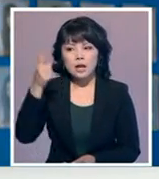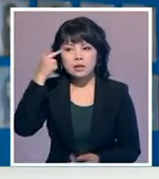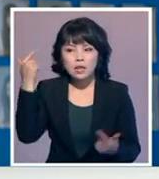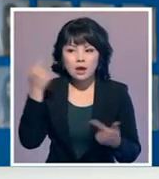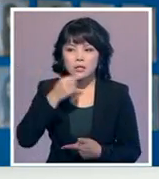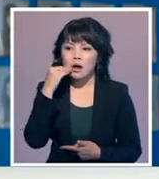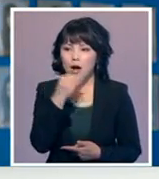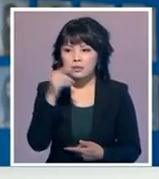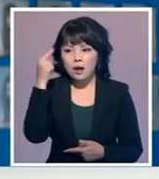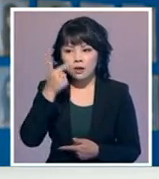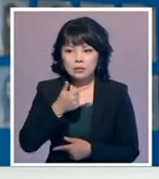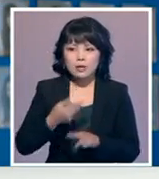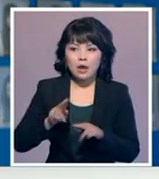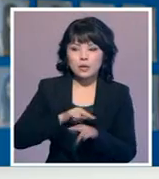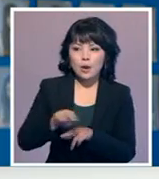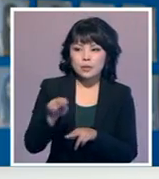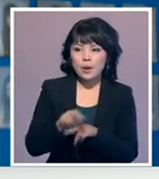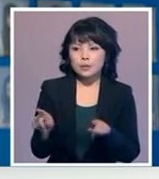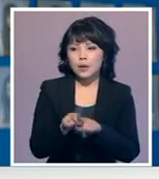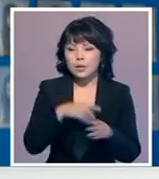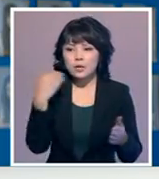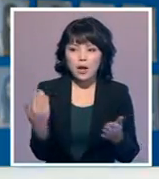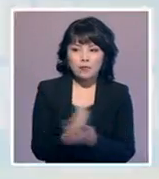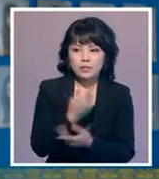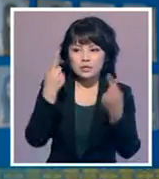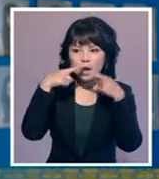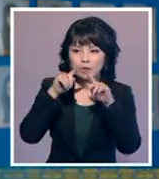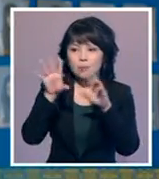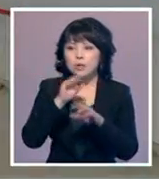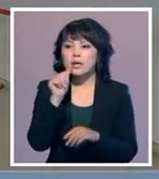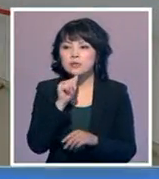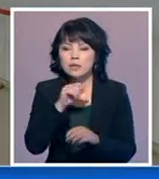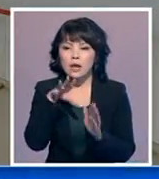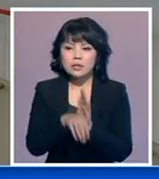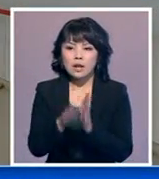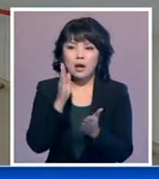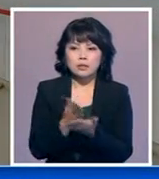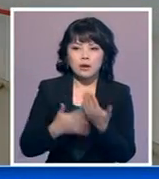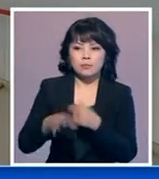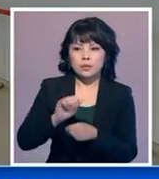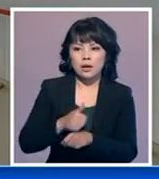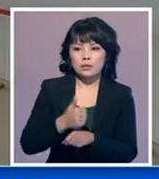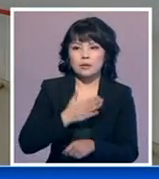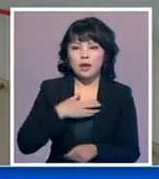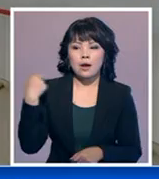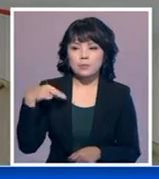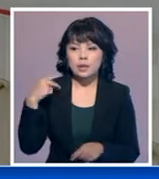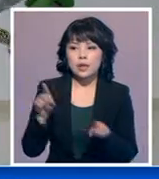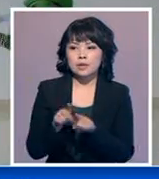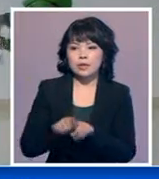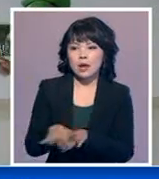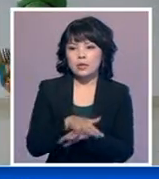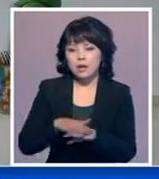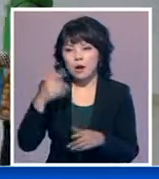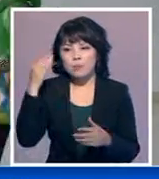сапалы білім, жаңа инновациялық технологияларды қолдану осының барлығы айтылған. Елбасымыз Қазақстанның болашағы сапалы білімде